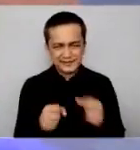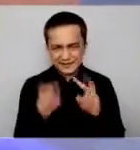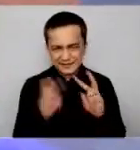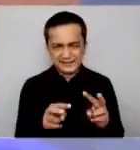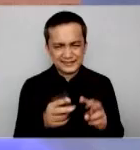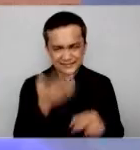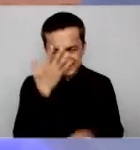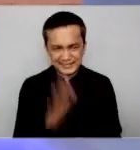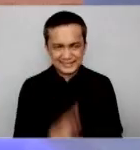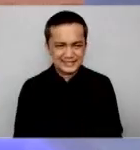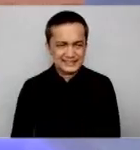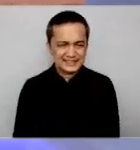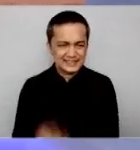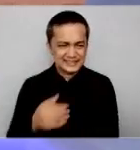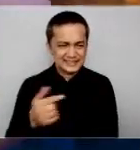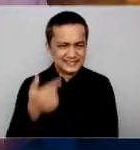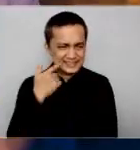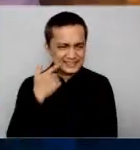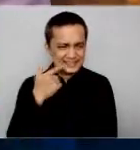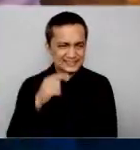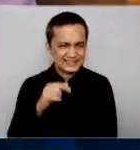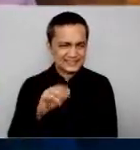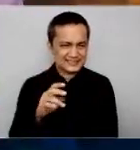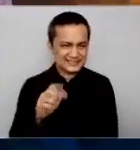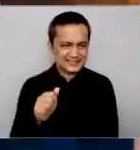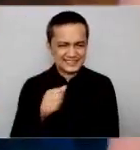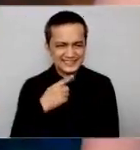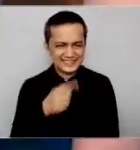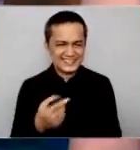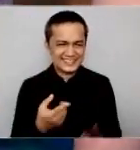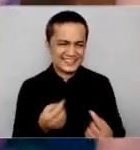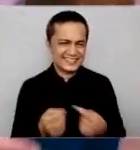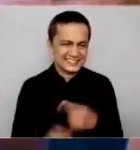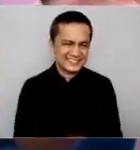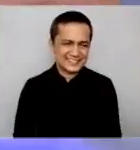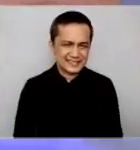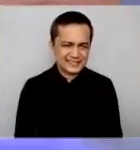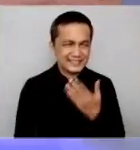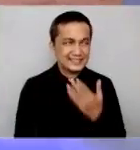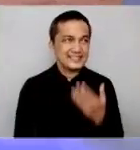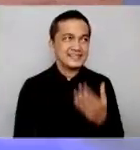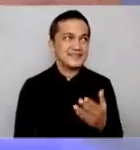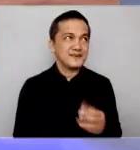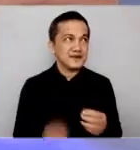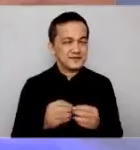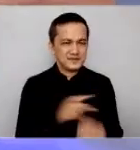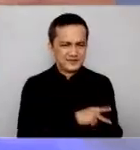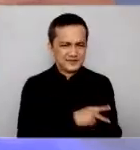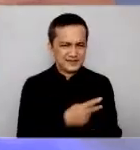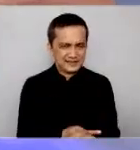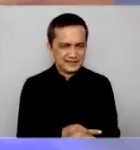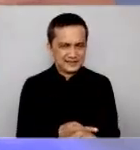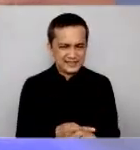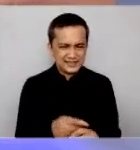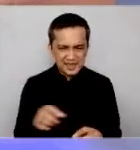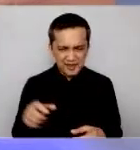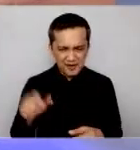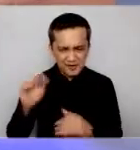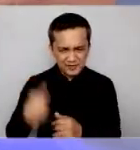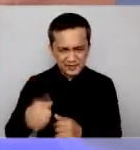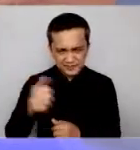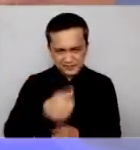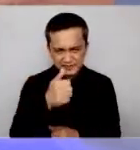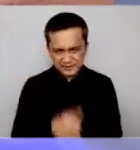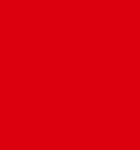Susunod daw si Gretchen saka si Java, gagawin na rin yan. maraming salamat at more power sa'yo. Sana maraming mapanalunan.